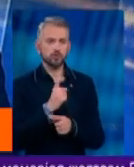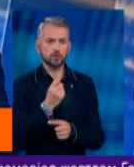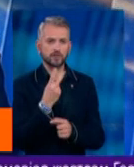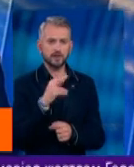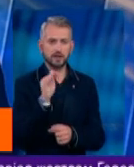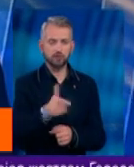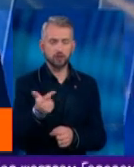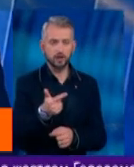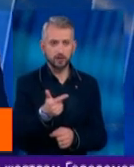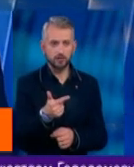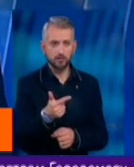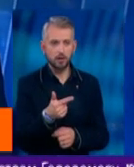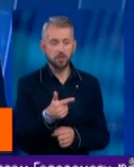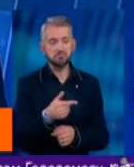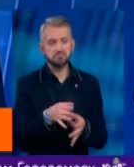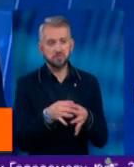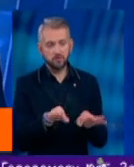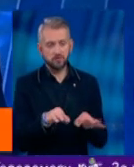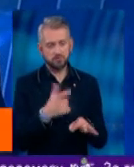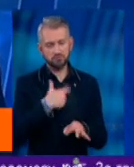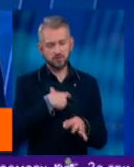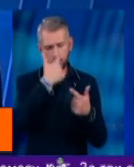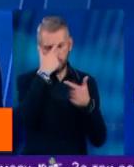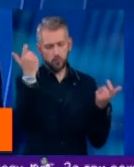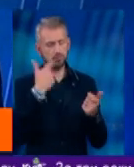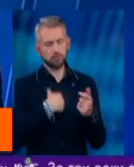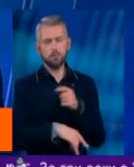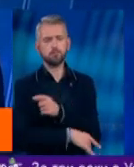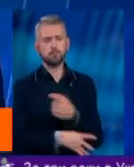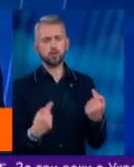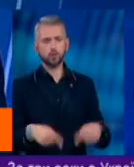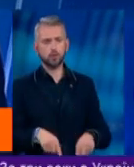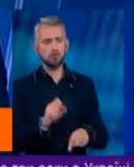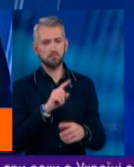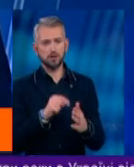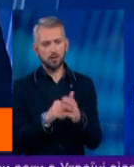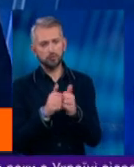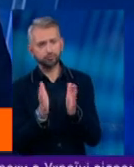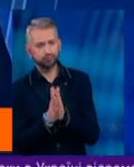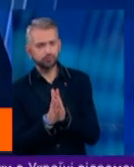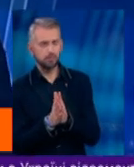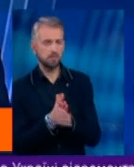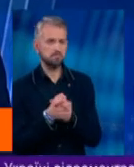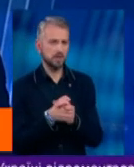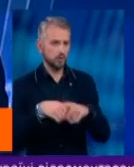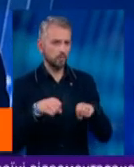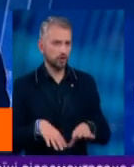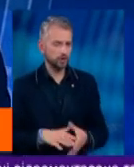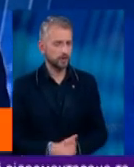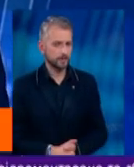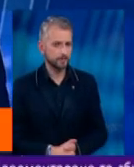112 тисяч гривень, якраз оголошувати себе банкрутом, щоб це питання закрити або якось його мирно вирішити. До речі,